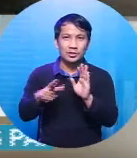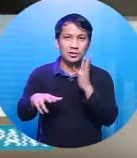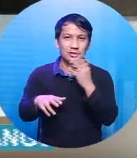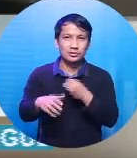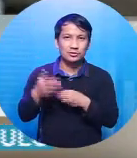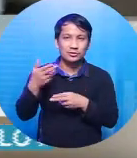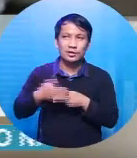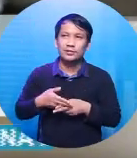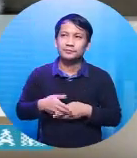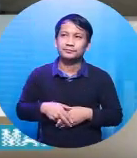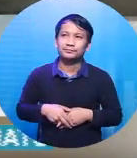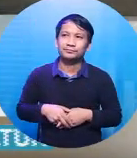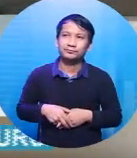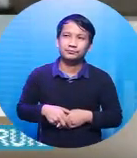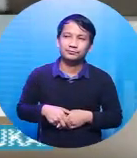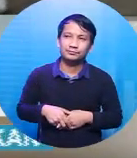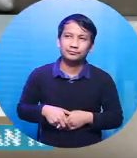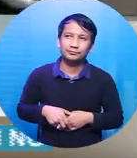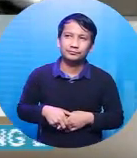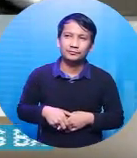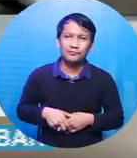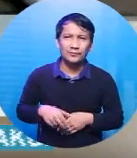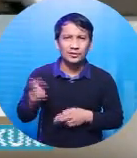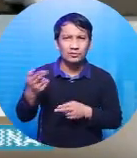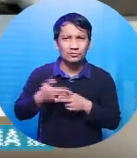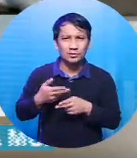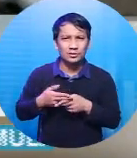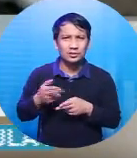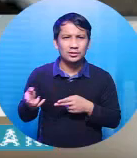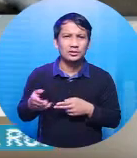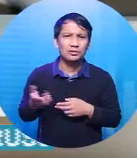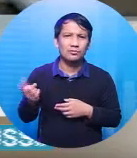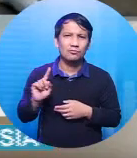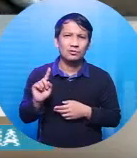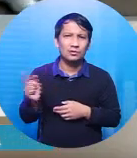Okay. Sinong spokesperson? Anong pangalan mo?